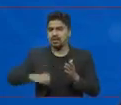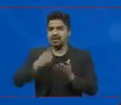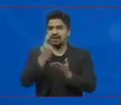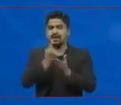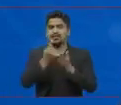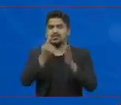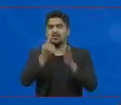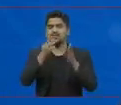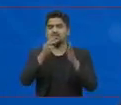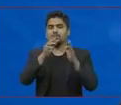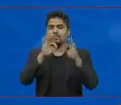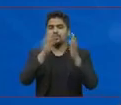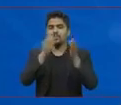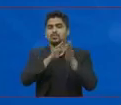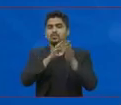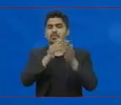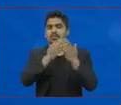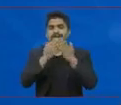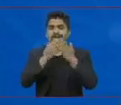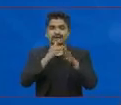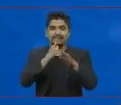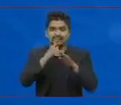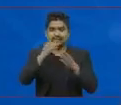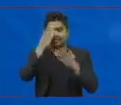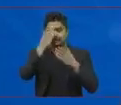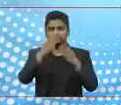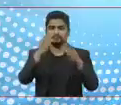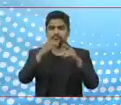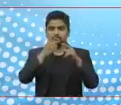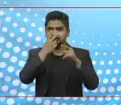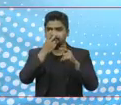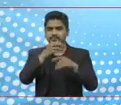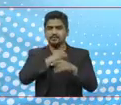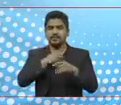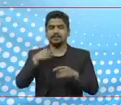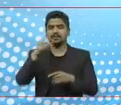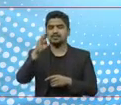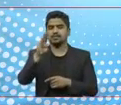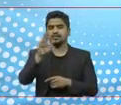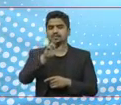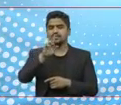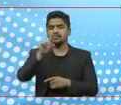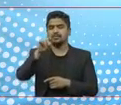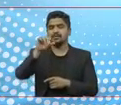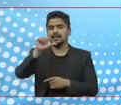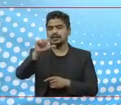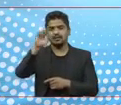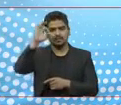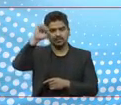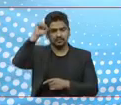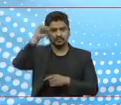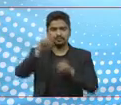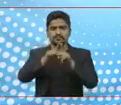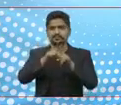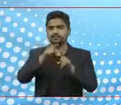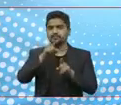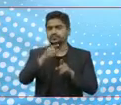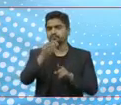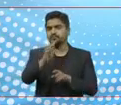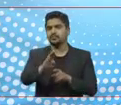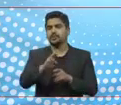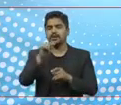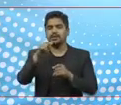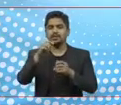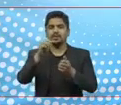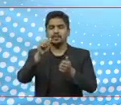काठमाडौँ विश्वविद्यालयका एपिडेमियोलोजिस्ट डाक्टर विराज कर्माचार्य पनि सँगै हुनुहुन्छ।